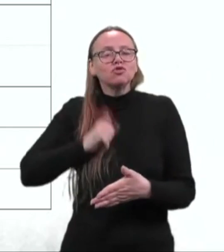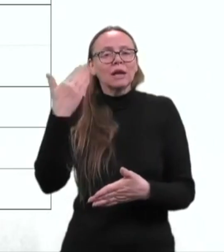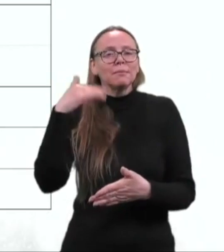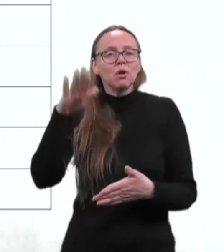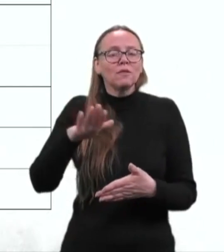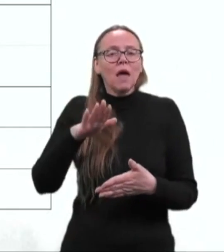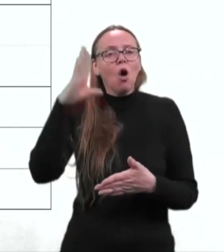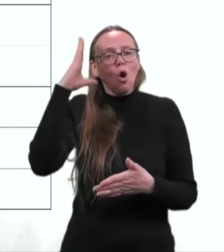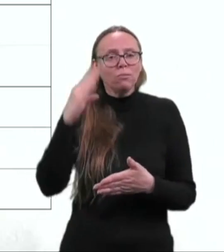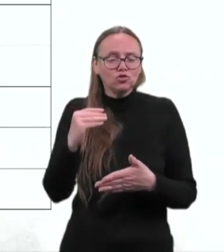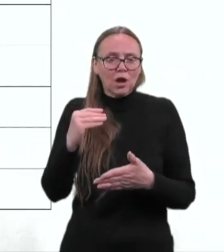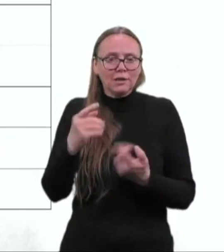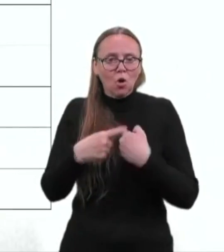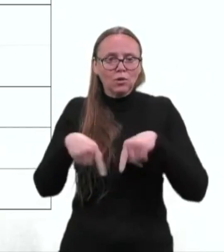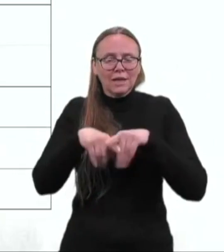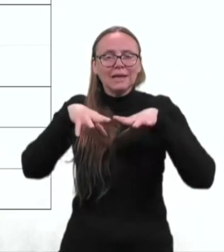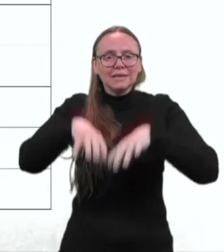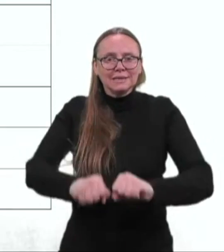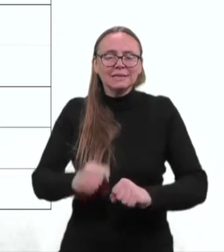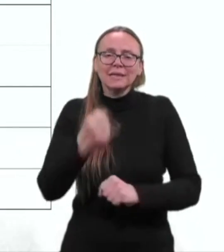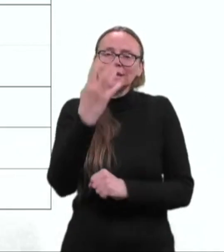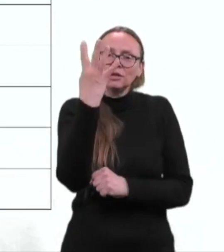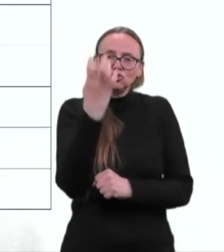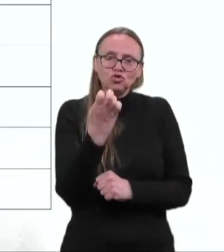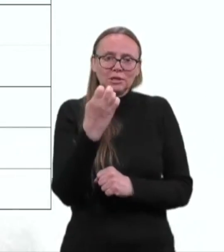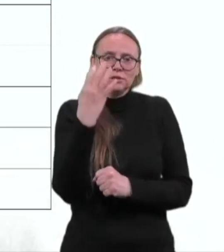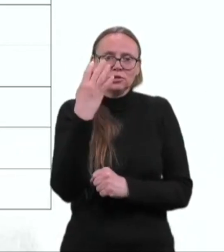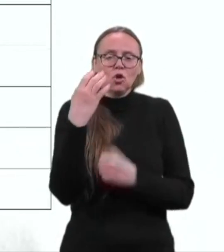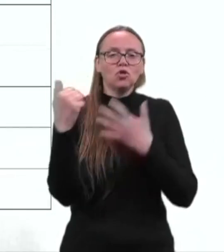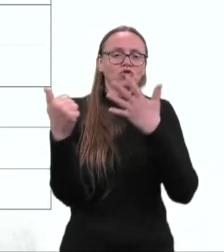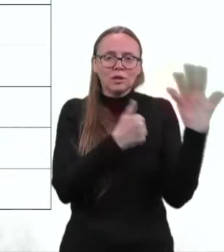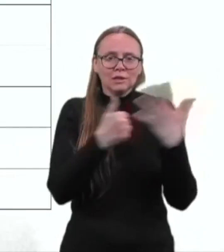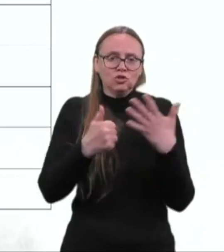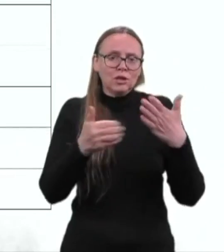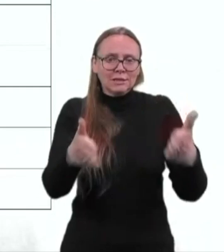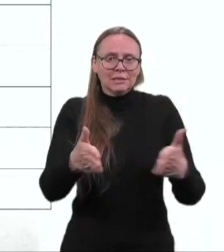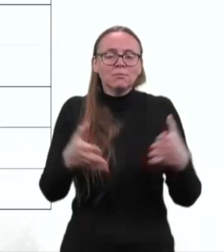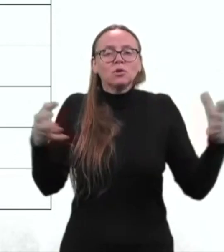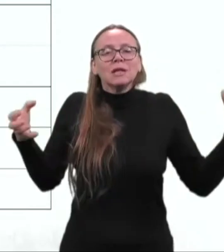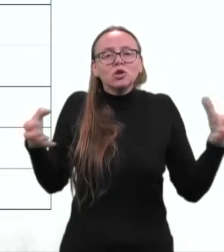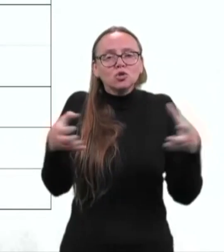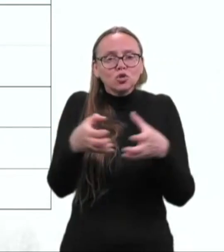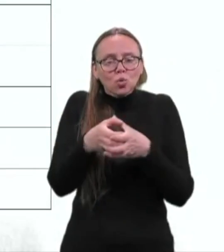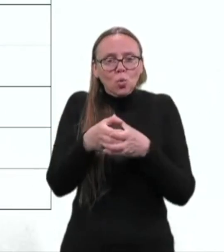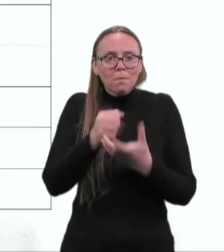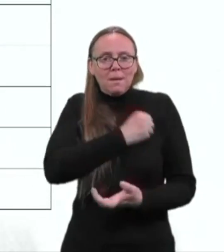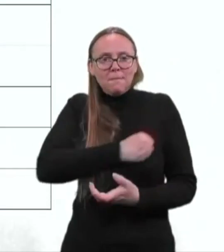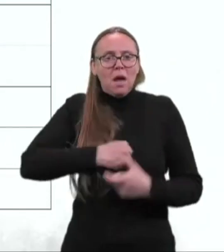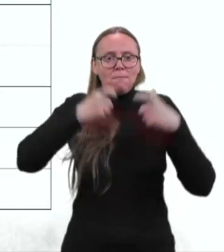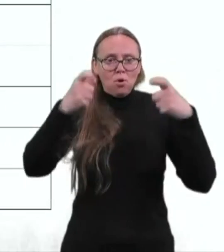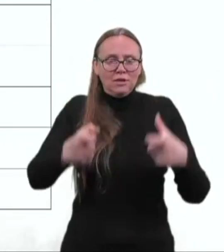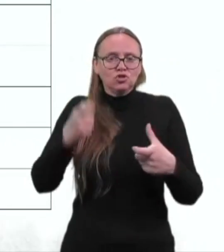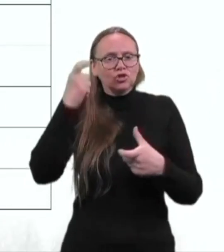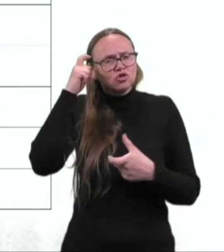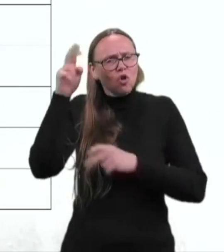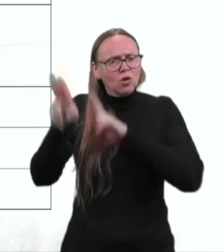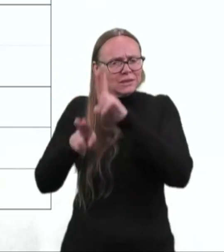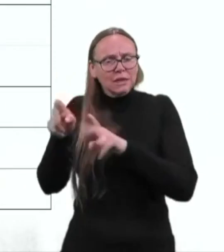bilo na navadnih oddelkih zasedenih 466 postelj, skupaj pa bolnišnično